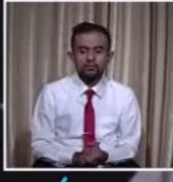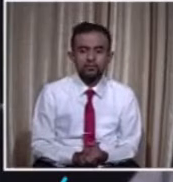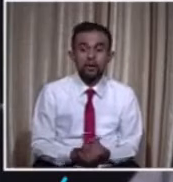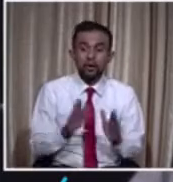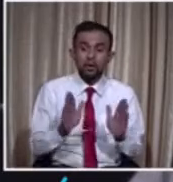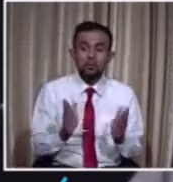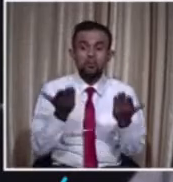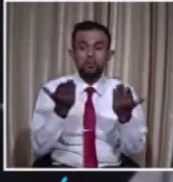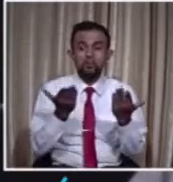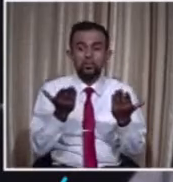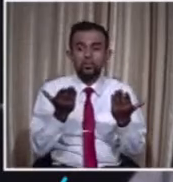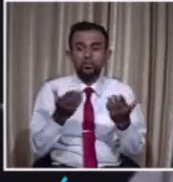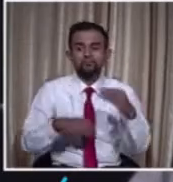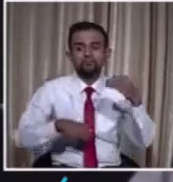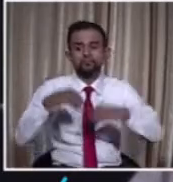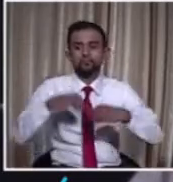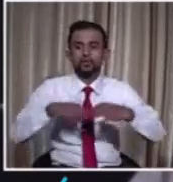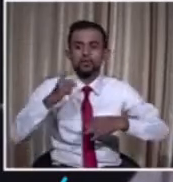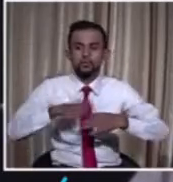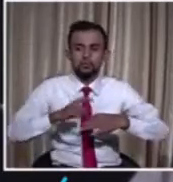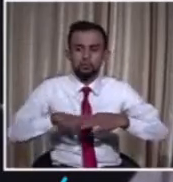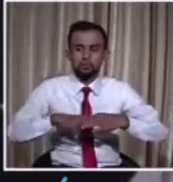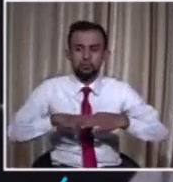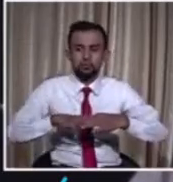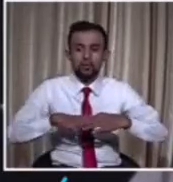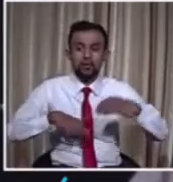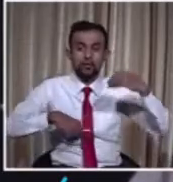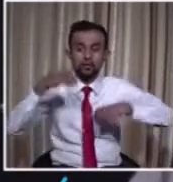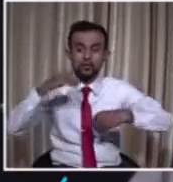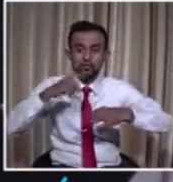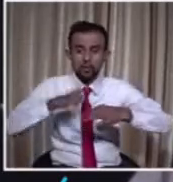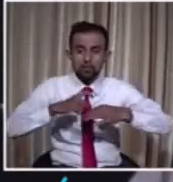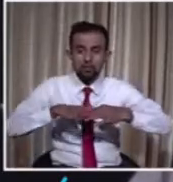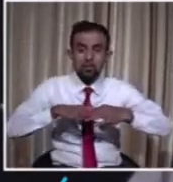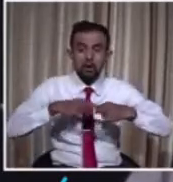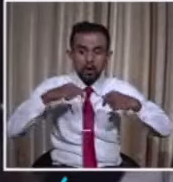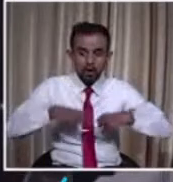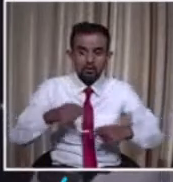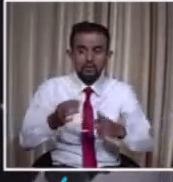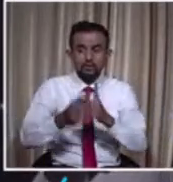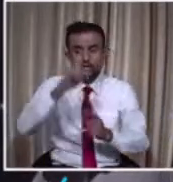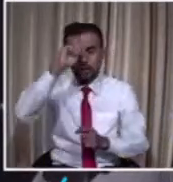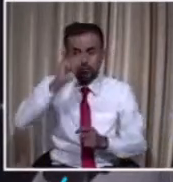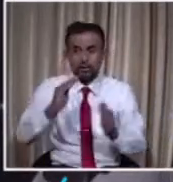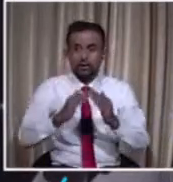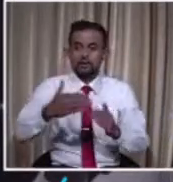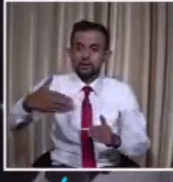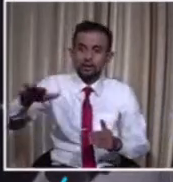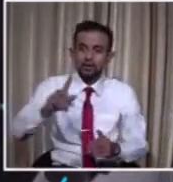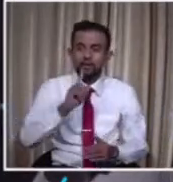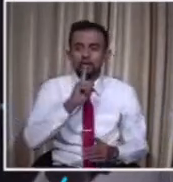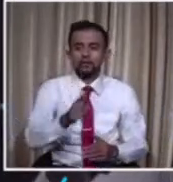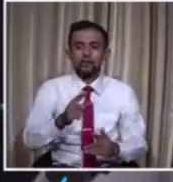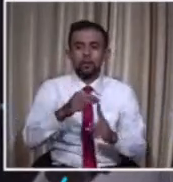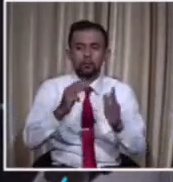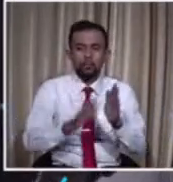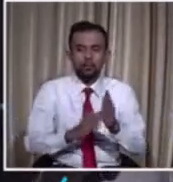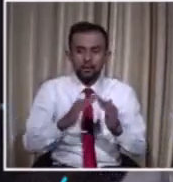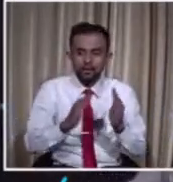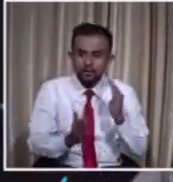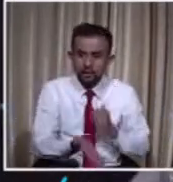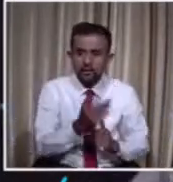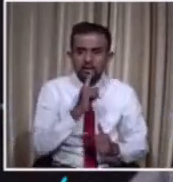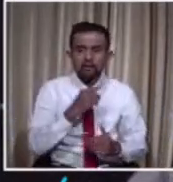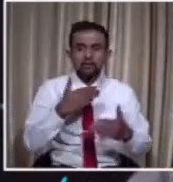matune mukad, deshpalan prasnya, deshpalan prasnya yang ada janadi buat tuan tegar enna ikino, agamet tuan tegar enna